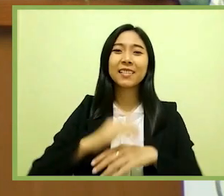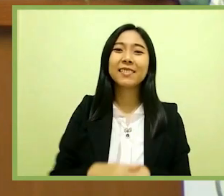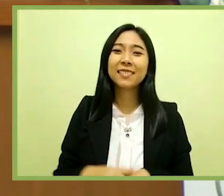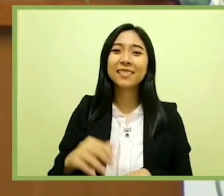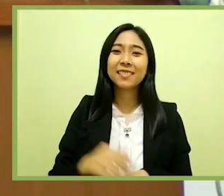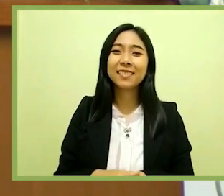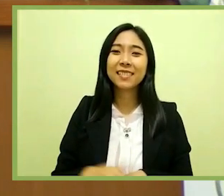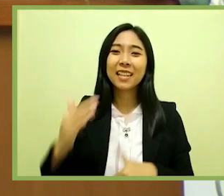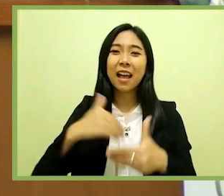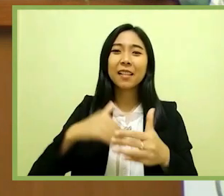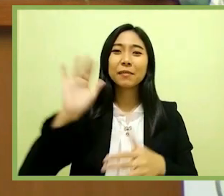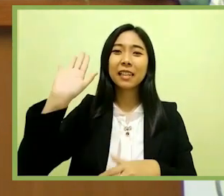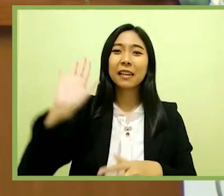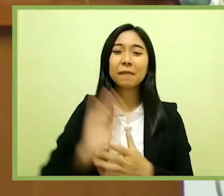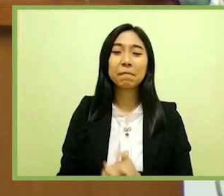Dia.